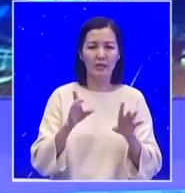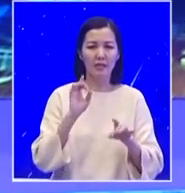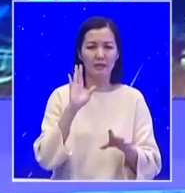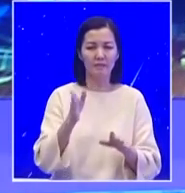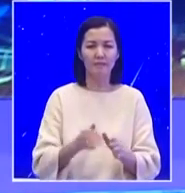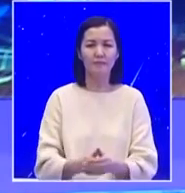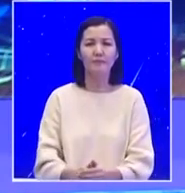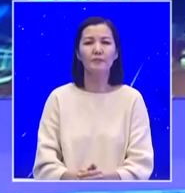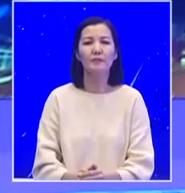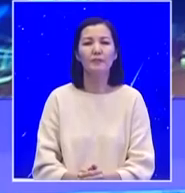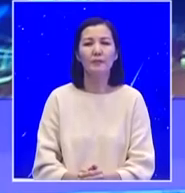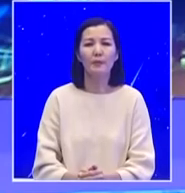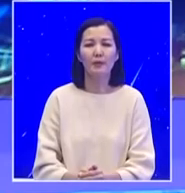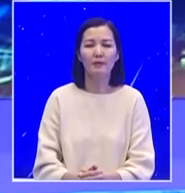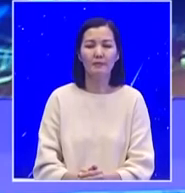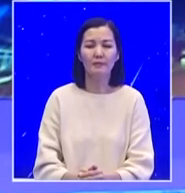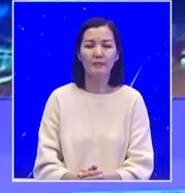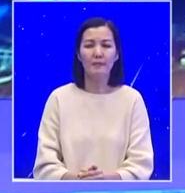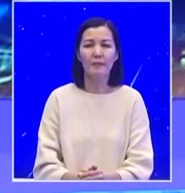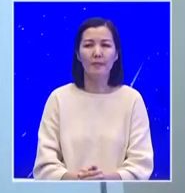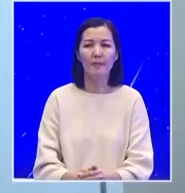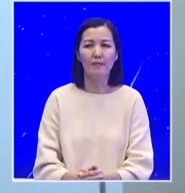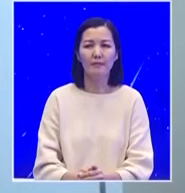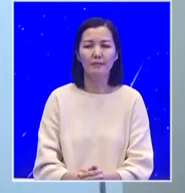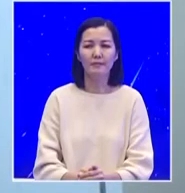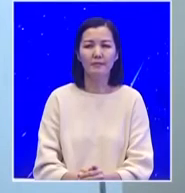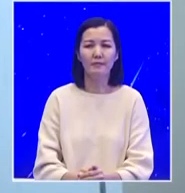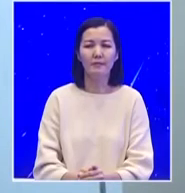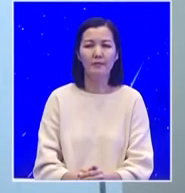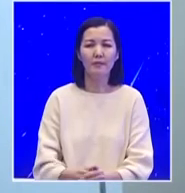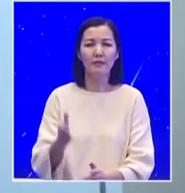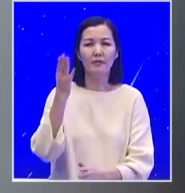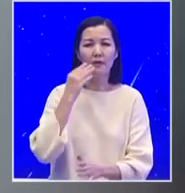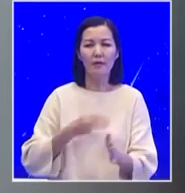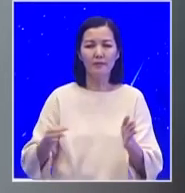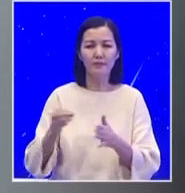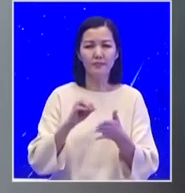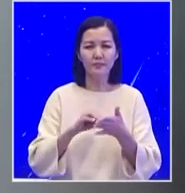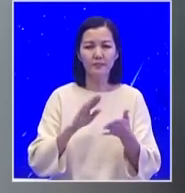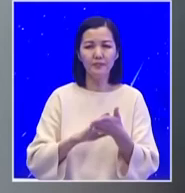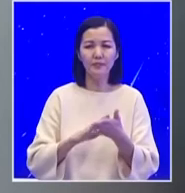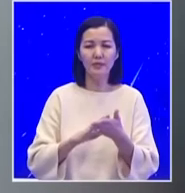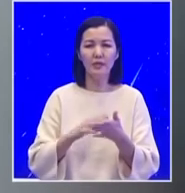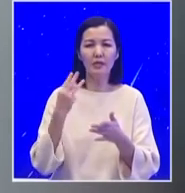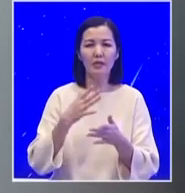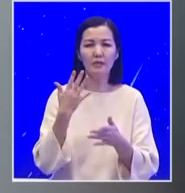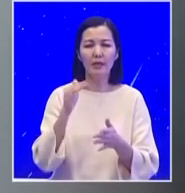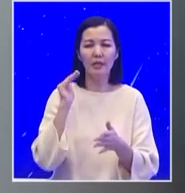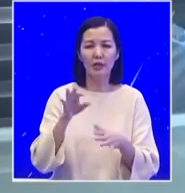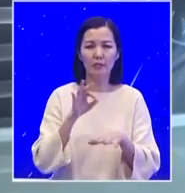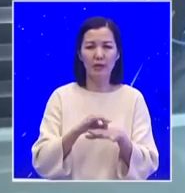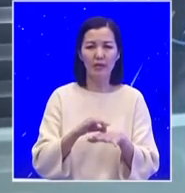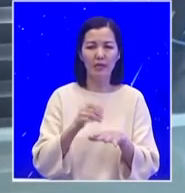наш корреспондент Евгения Присяжная. В Алматинской области зарегистрировано почти 35 тысяч больных с